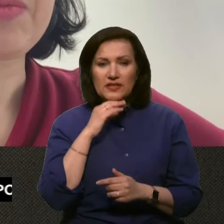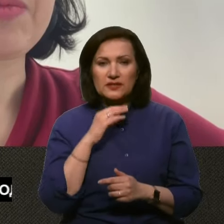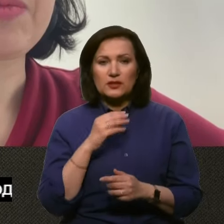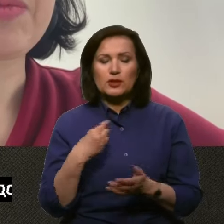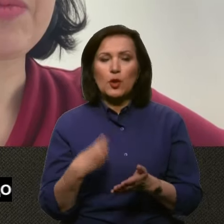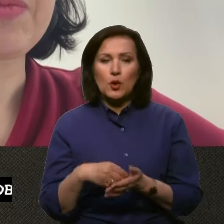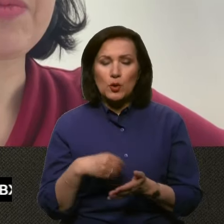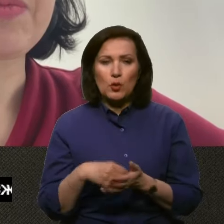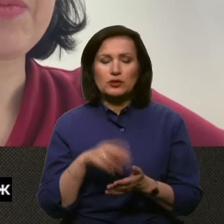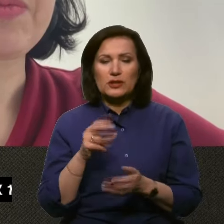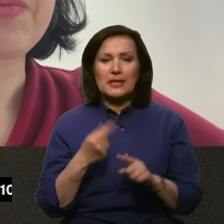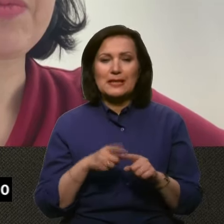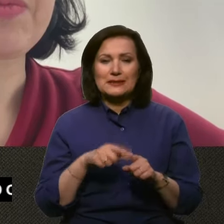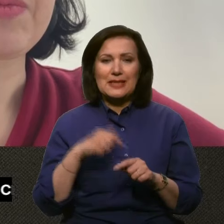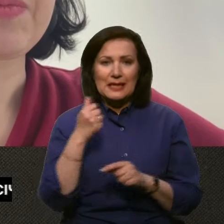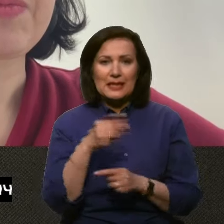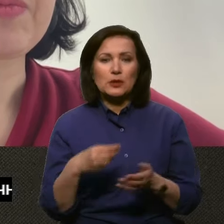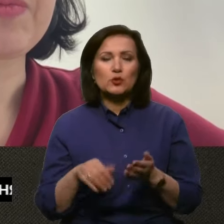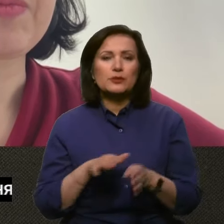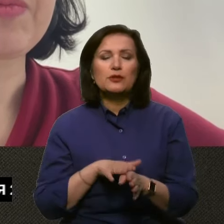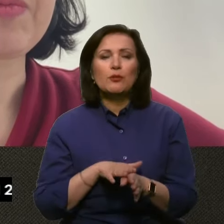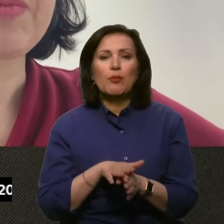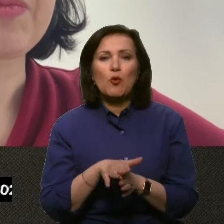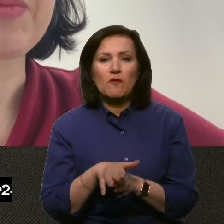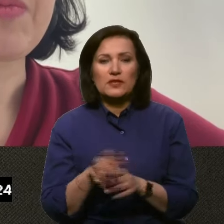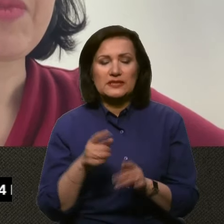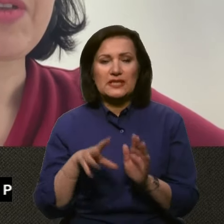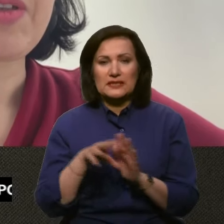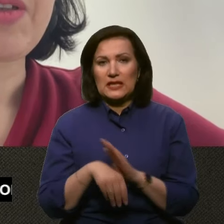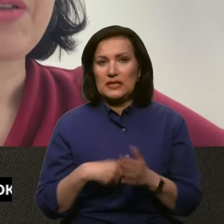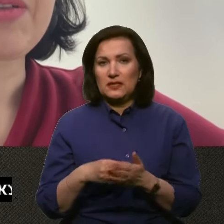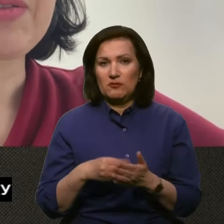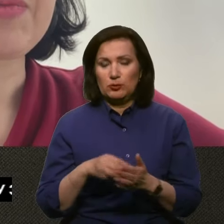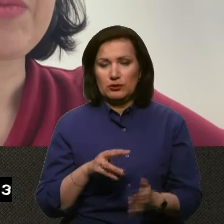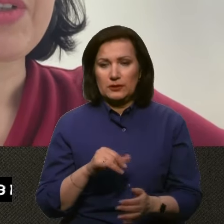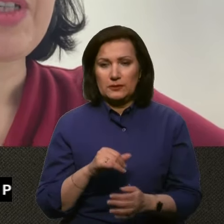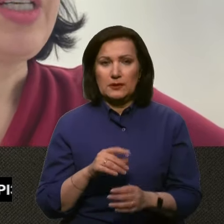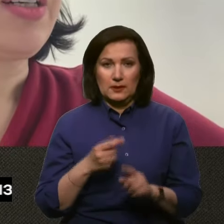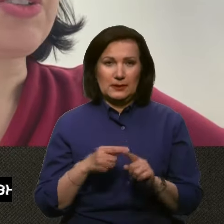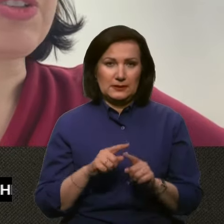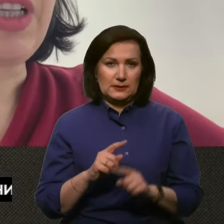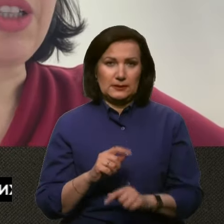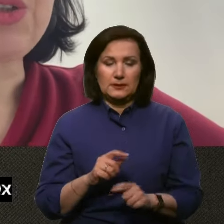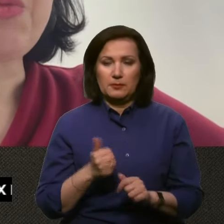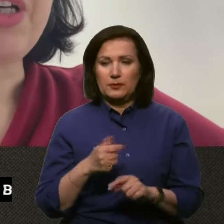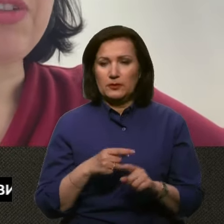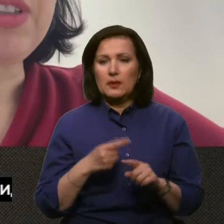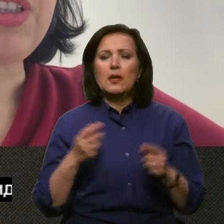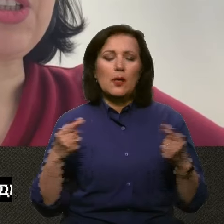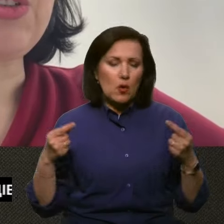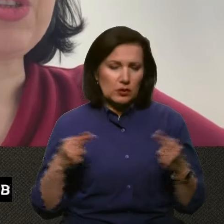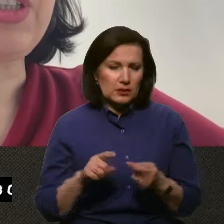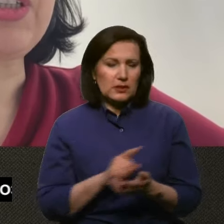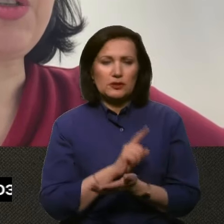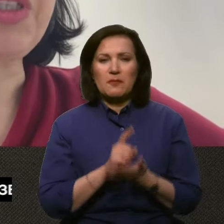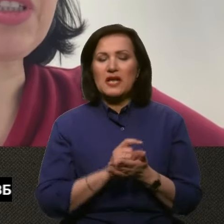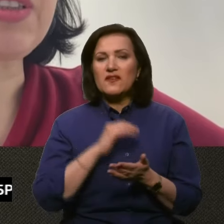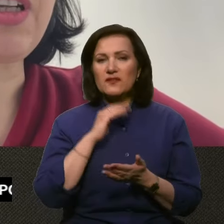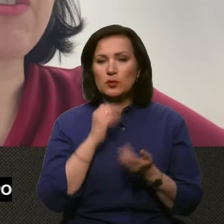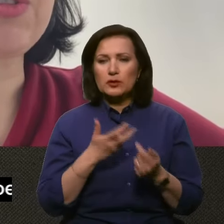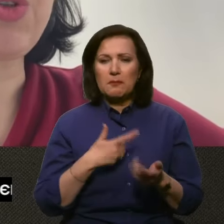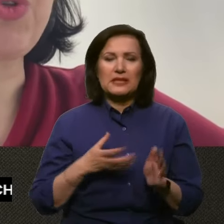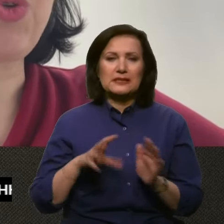Чи вистачить грошей на цей рік на субсидії повністю? От ті, що закладені в бюджеті. Давайте спершу це. Однозначно має вистачити,